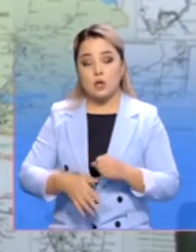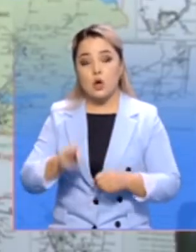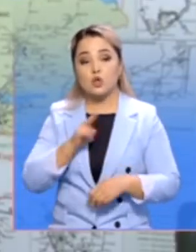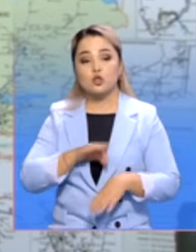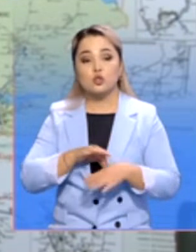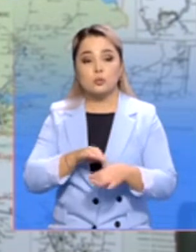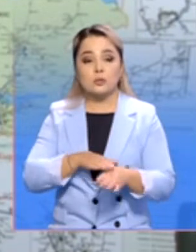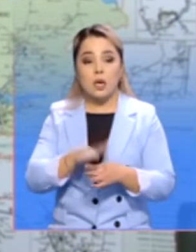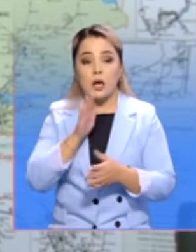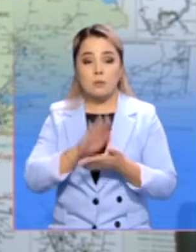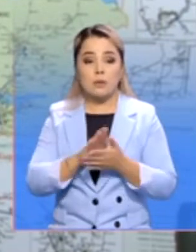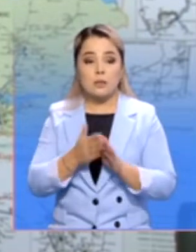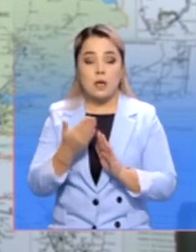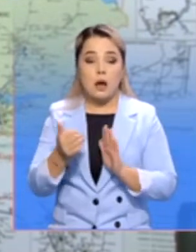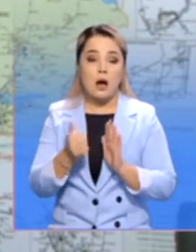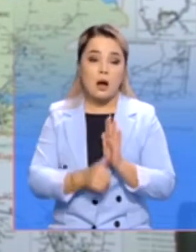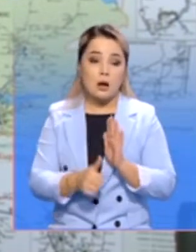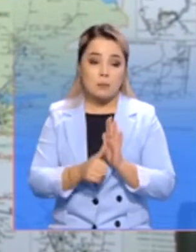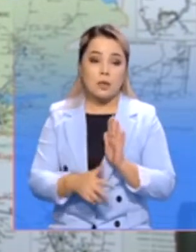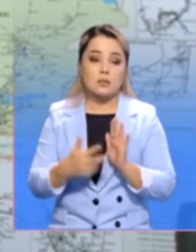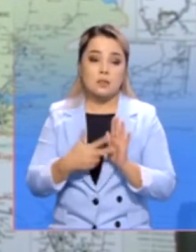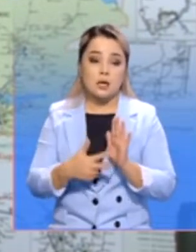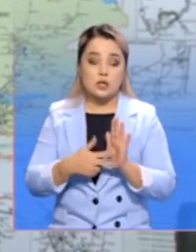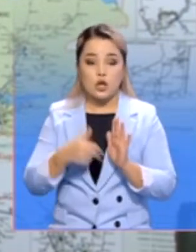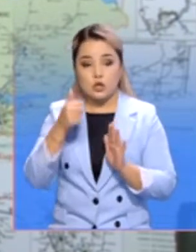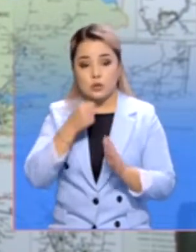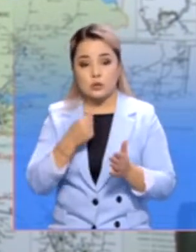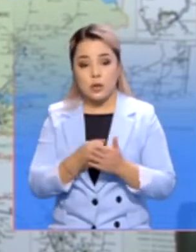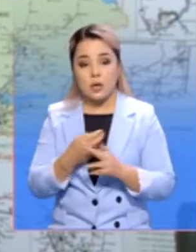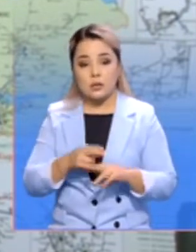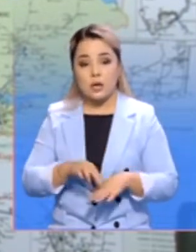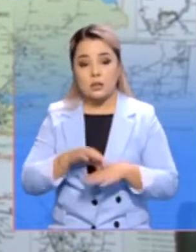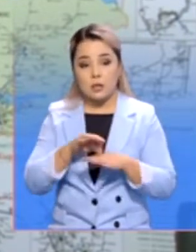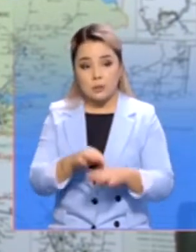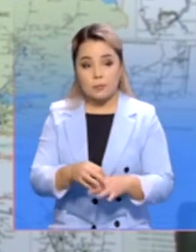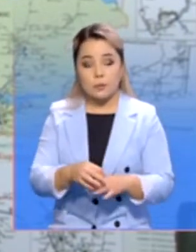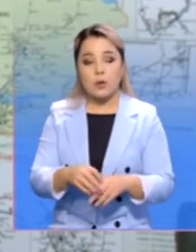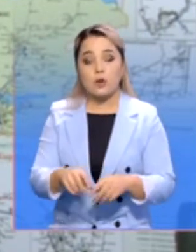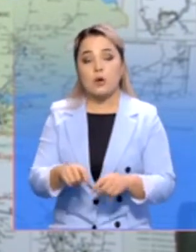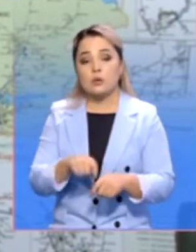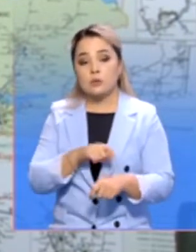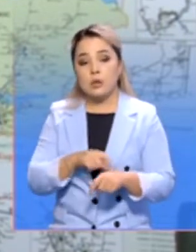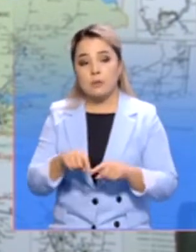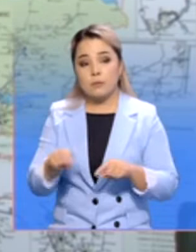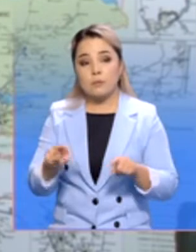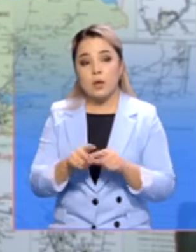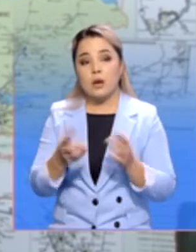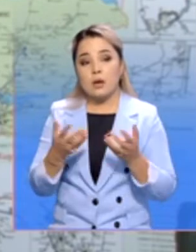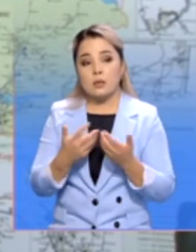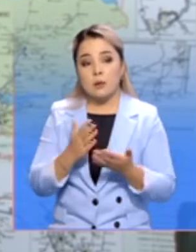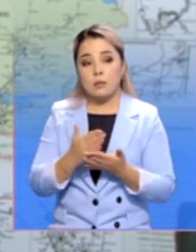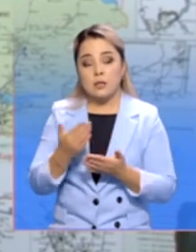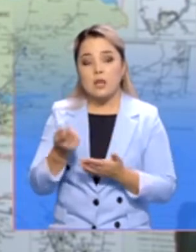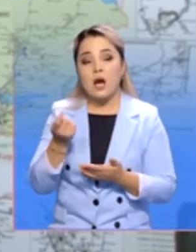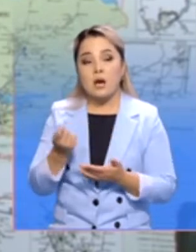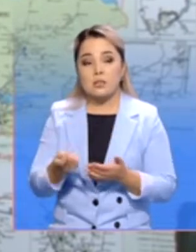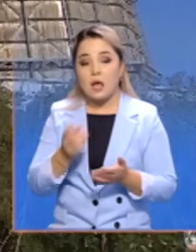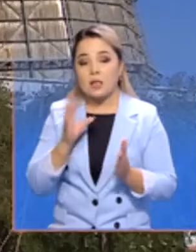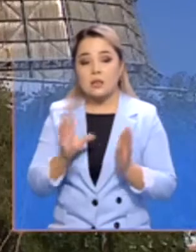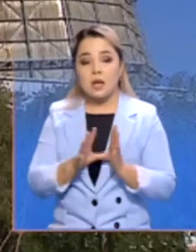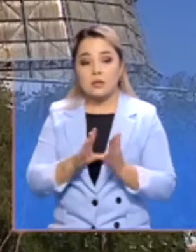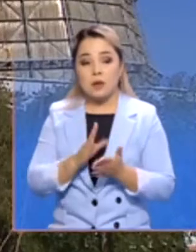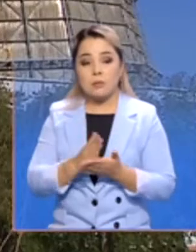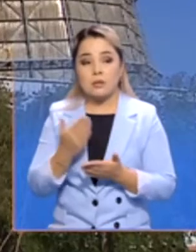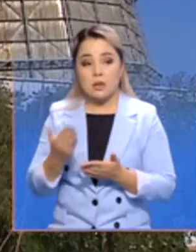істеу мерзімі 60-80 жылға шейін барады, сондықтан ұзындық көлемде алғанда ол арзан электроэнергия